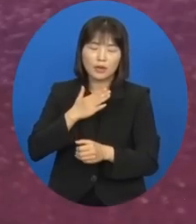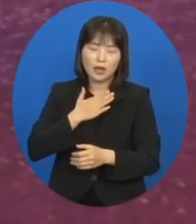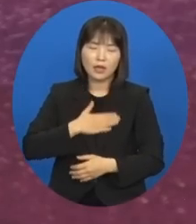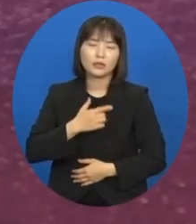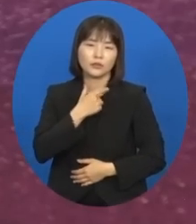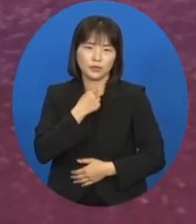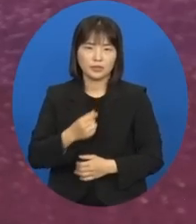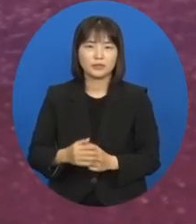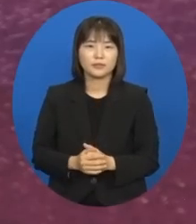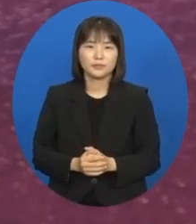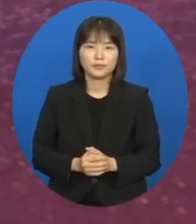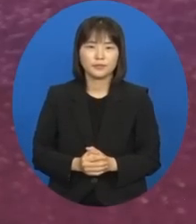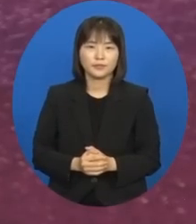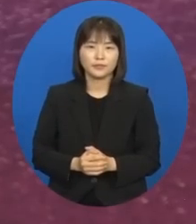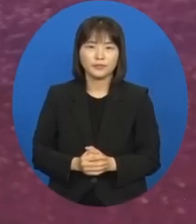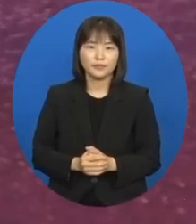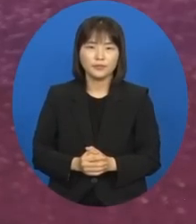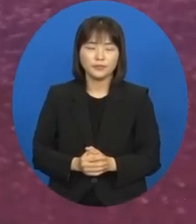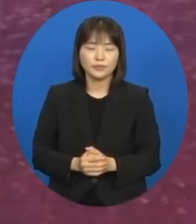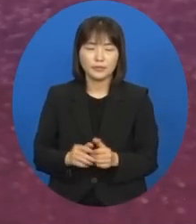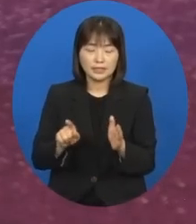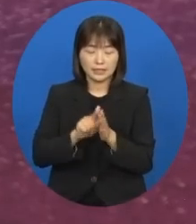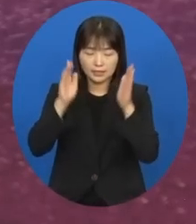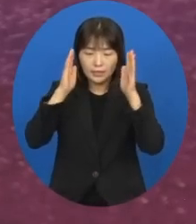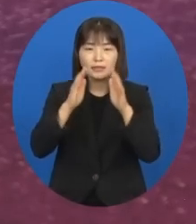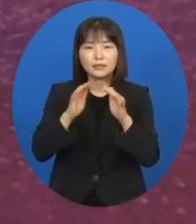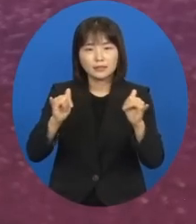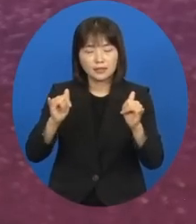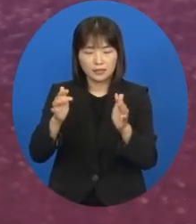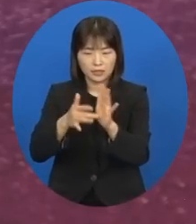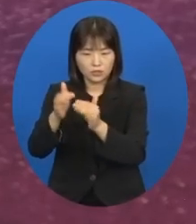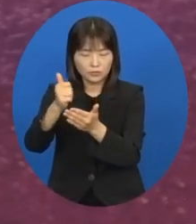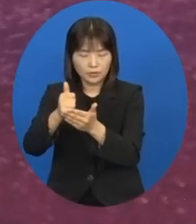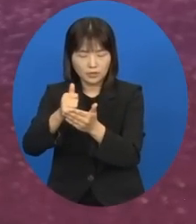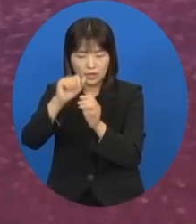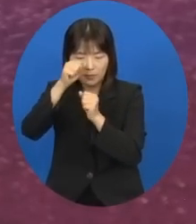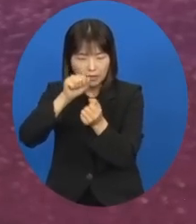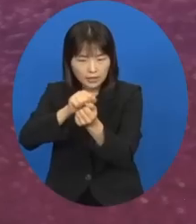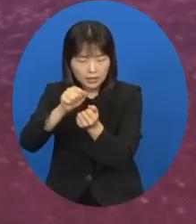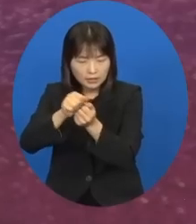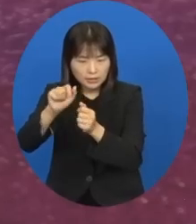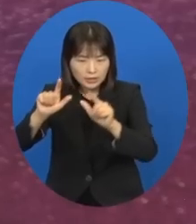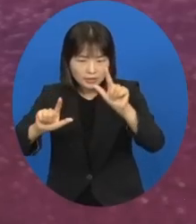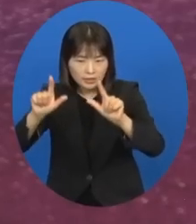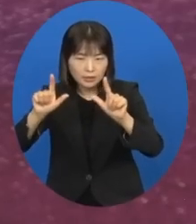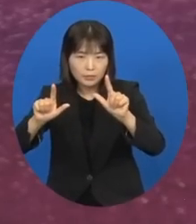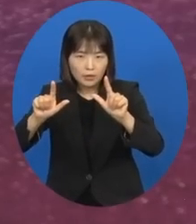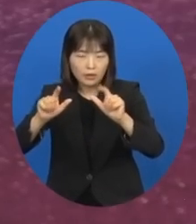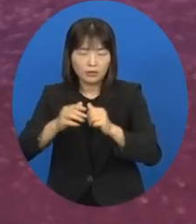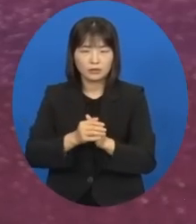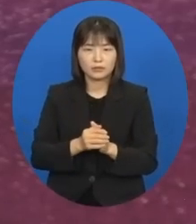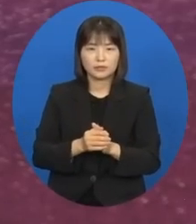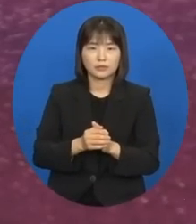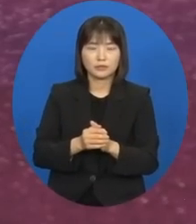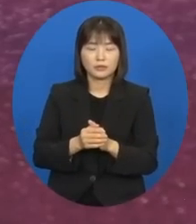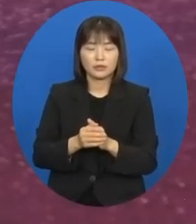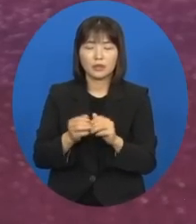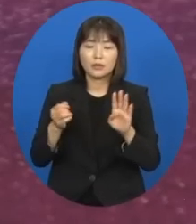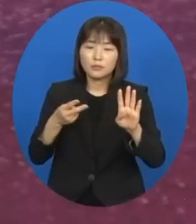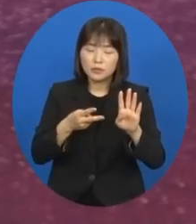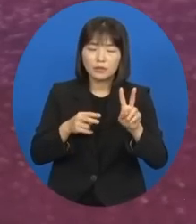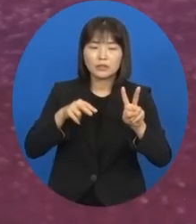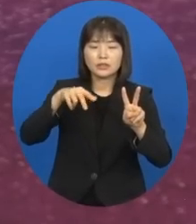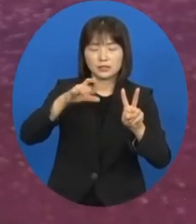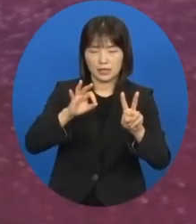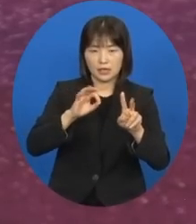원했습니다 한 신학자가 예수님께서 발을 닦으신 그 장면이 꼭 빌립보서 이상의 말씀과